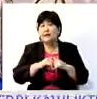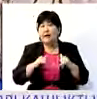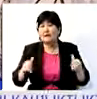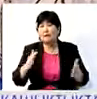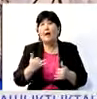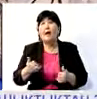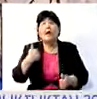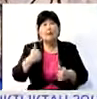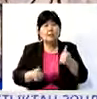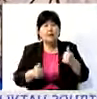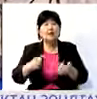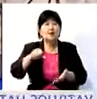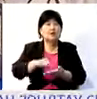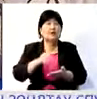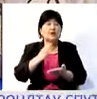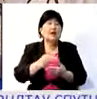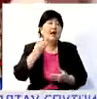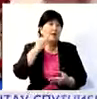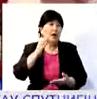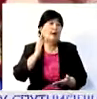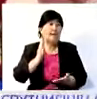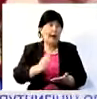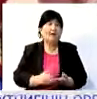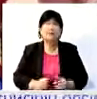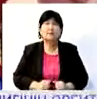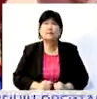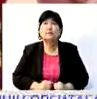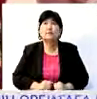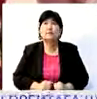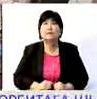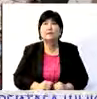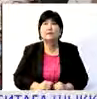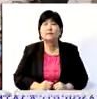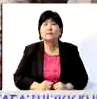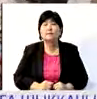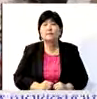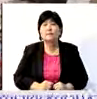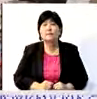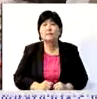келеді. Ал бәсекелестік жүрген жерде сапа бар. Ерболат Тұрсынғожа, Нұржан Мұзарапшин, Қанат Махамбетов, Қызылорда телеарнасы.